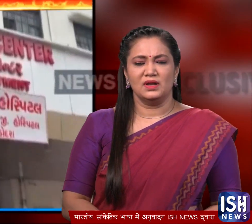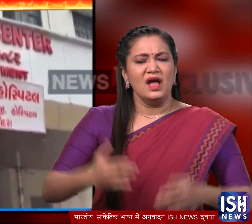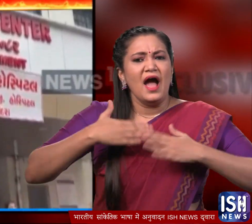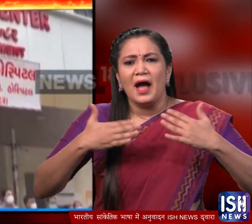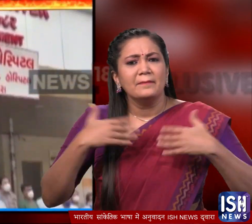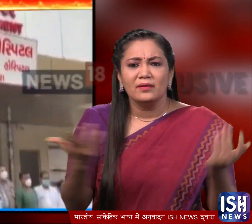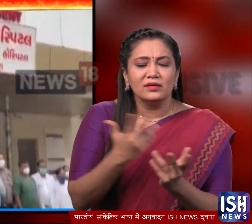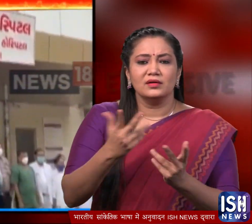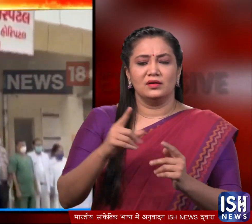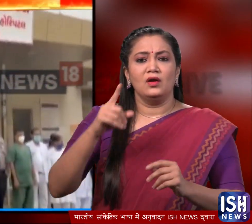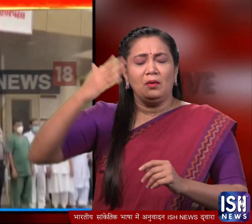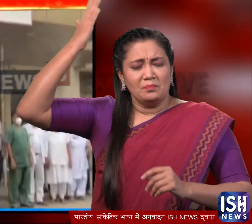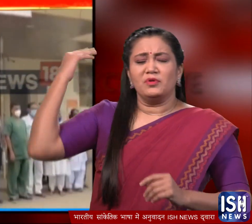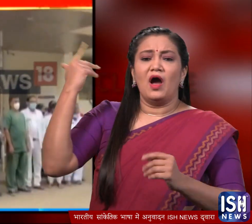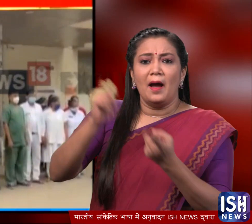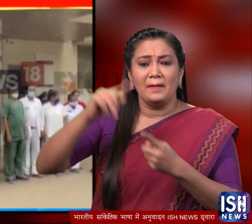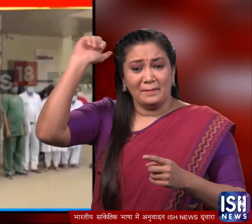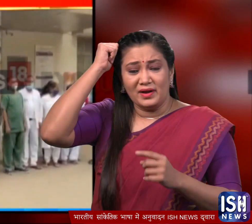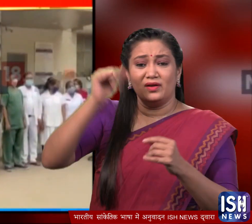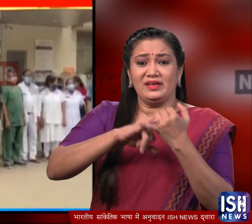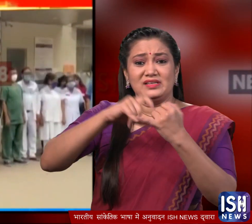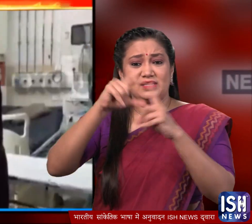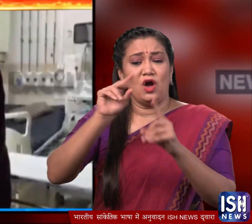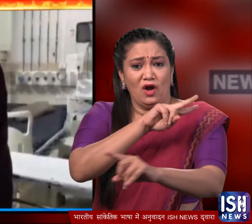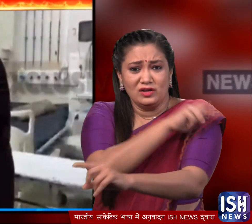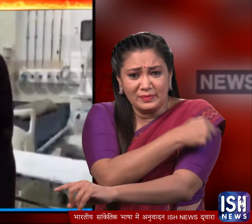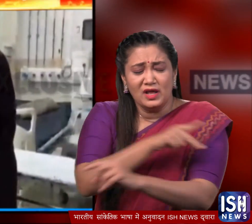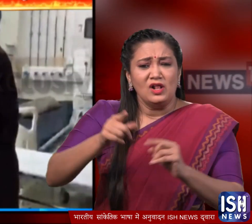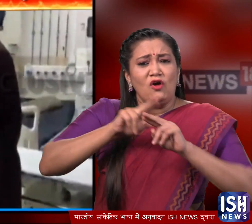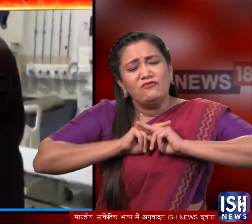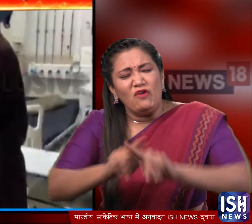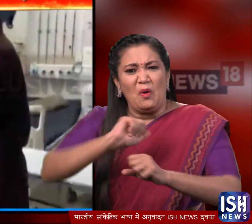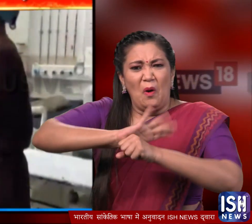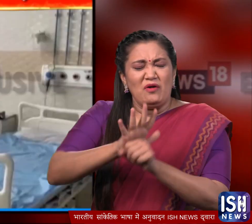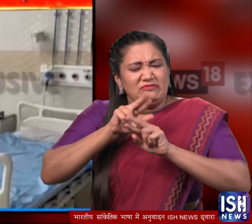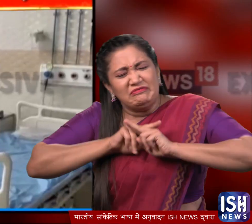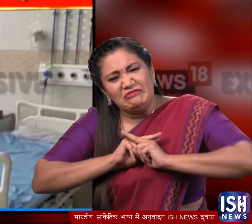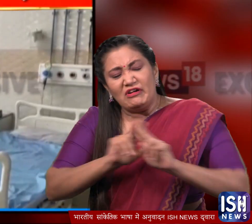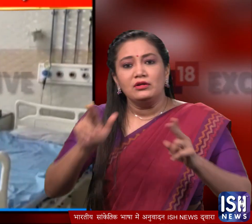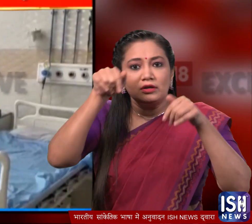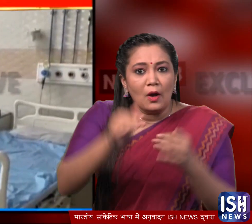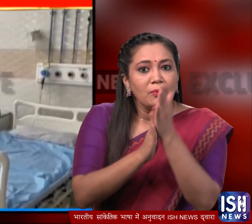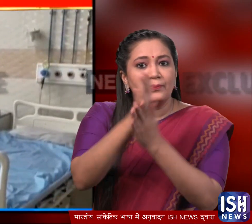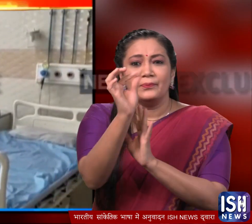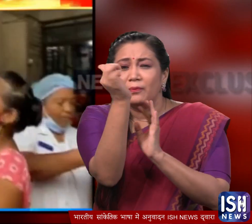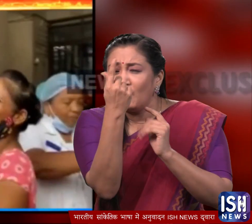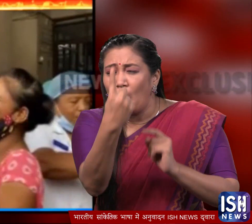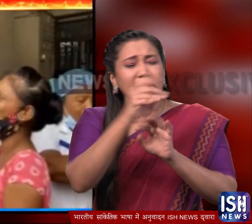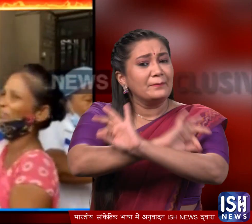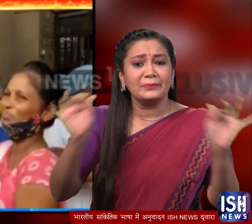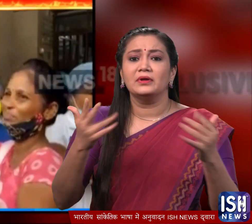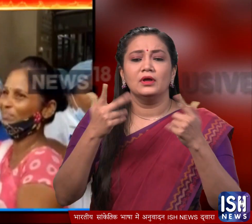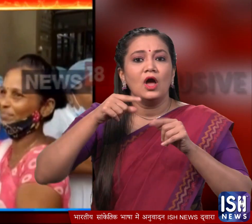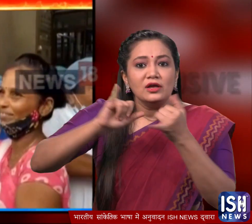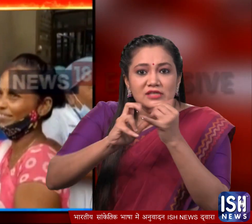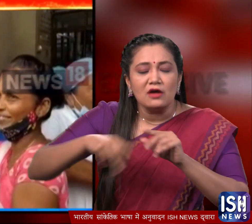ये खुशी इसलिए खास रही क्योंकि एक समय वडोदरा का एसएसजी अस्पताल कोरोना मरीजों से पटा रहता था, लेकिन अब वहां एक भी मरीज नहीं है, इसलिए